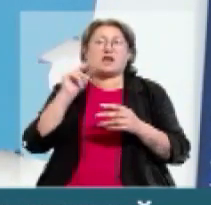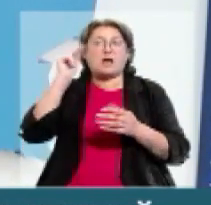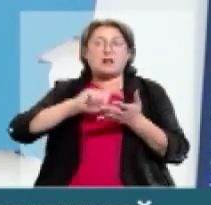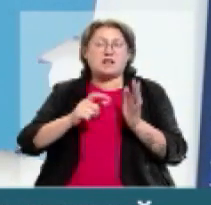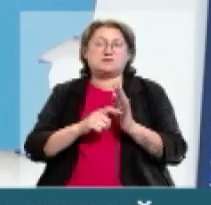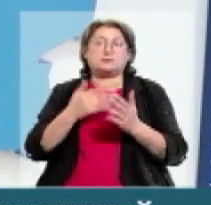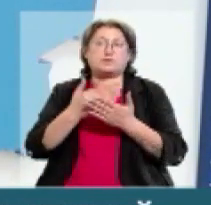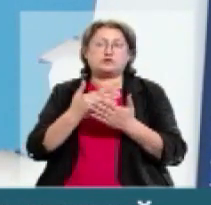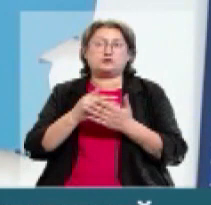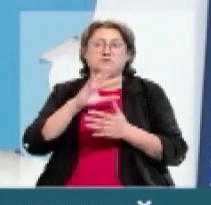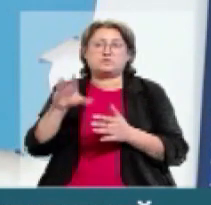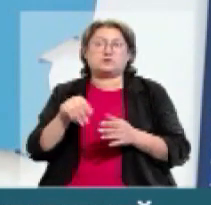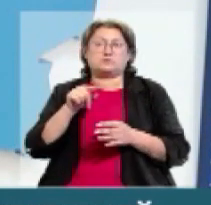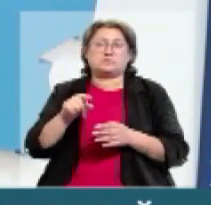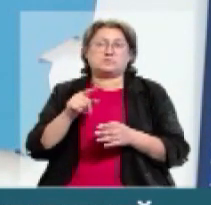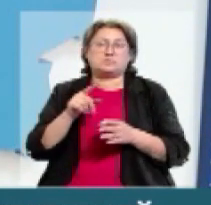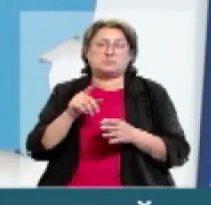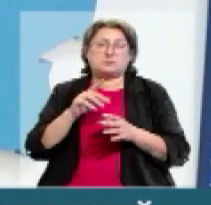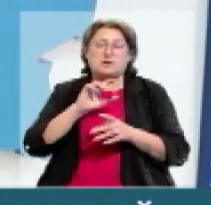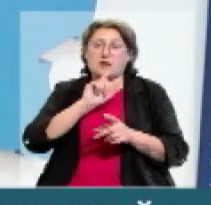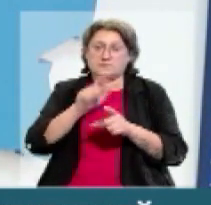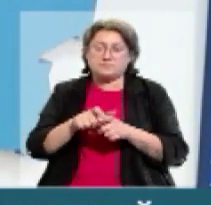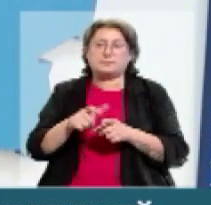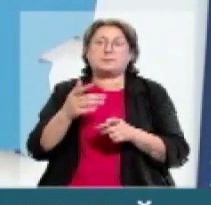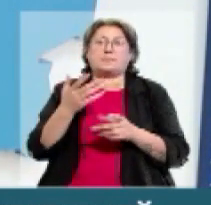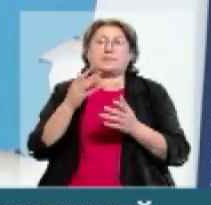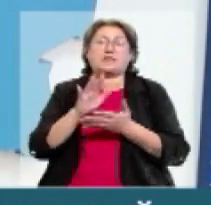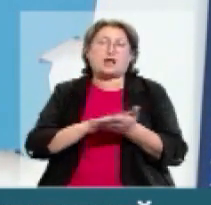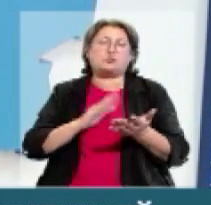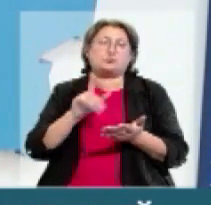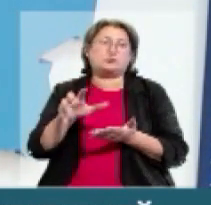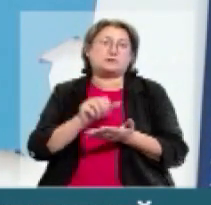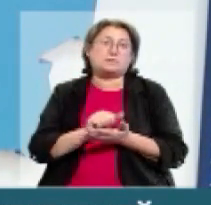оснастили. Теперь Назарбаев интеллектуальная школа будет дальше заниматься